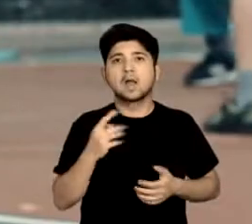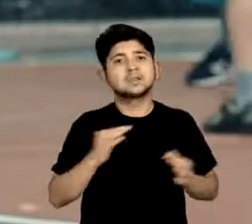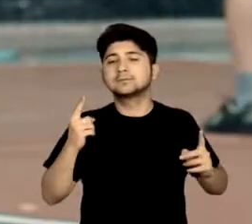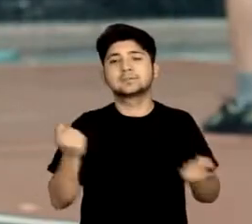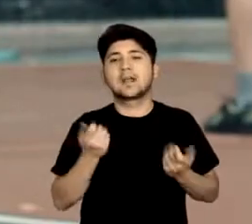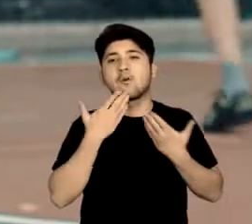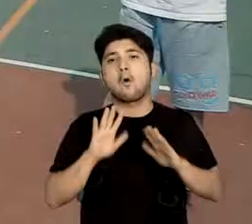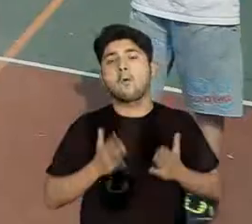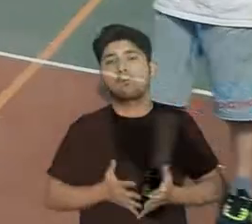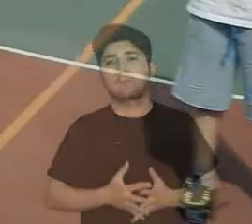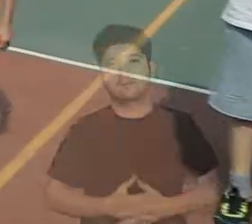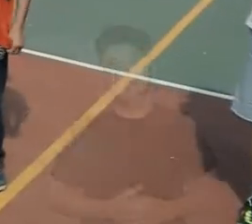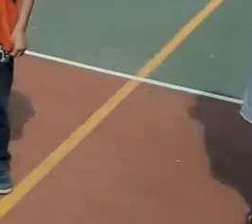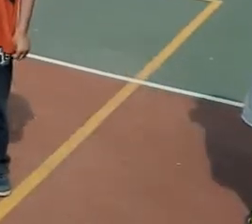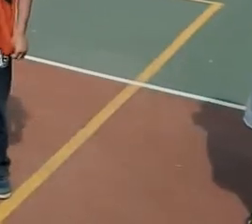şey olmuyor bu hayatta.